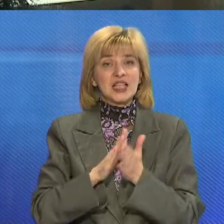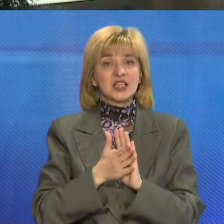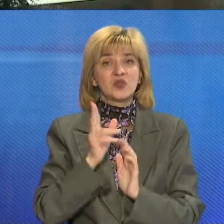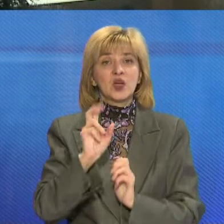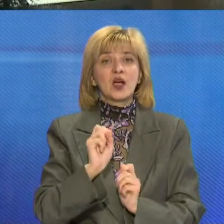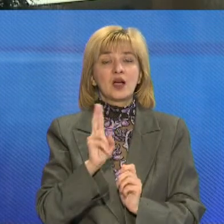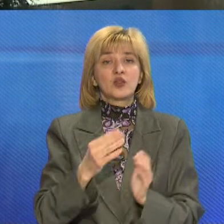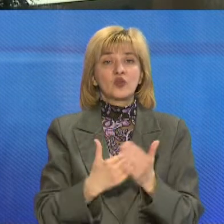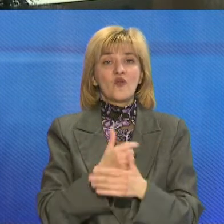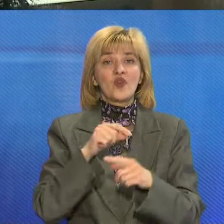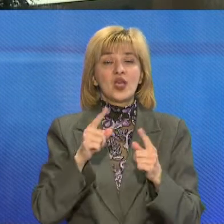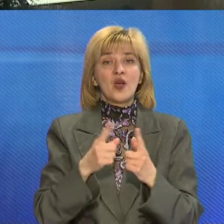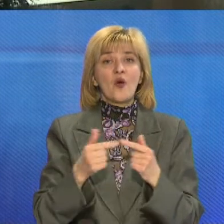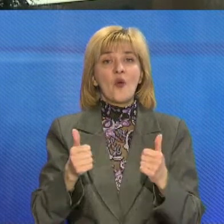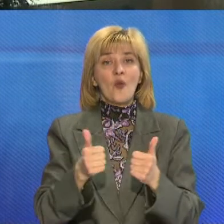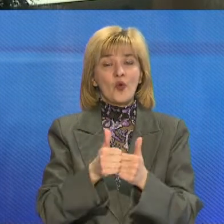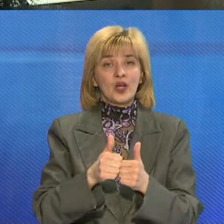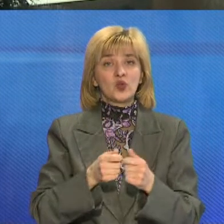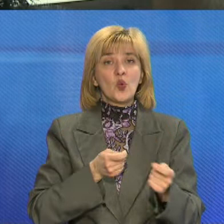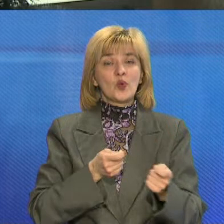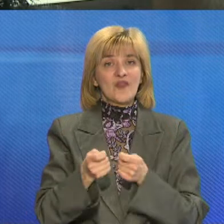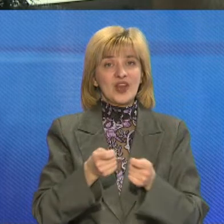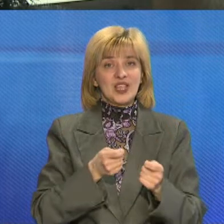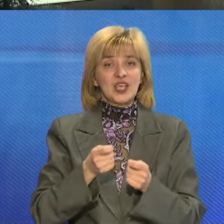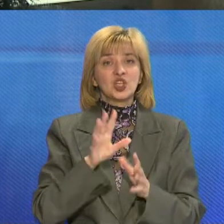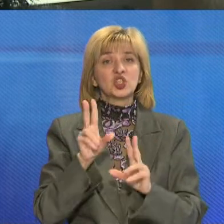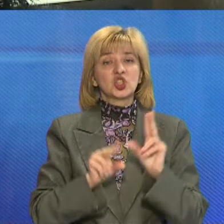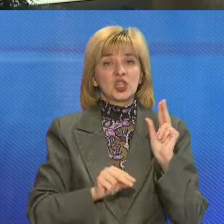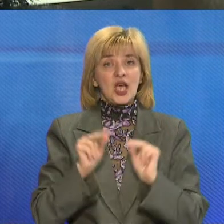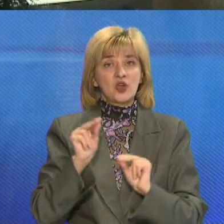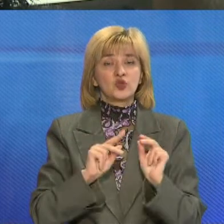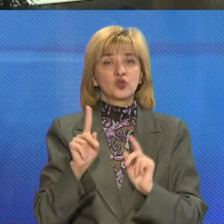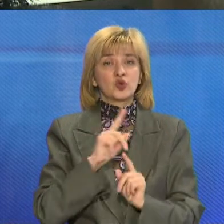орган управления в нашей стране, считаю, что он действительно